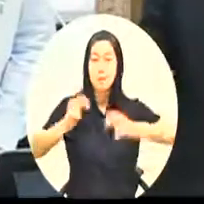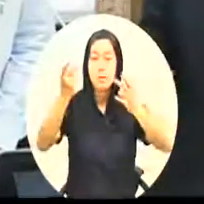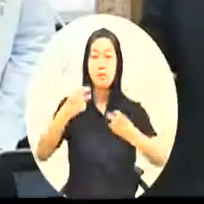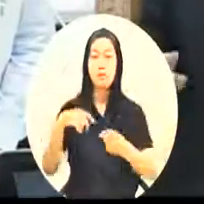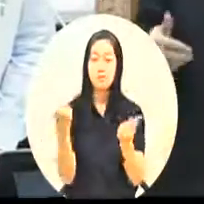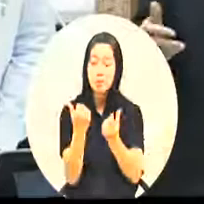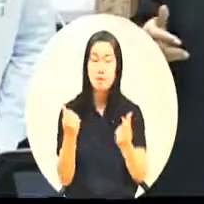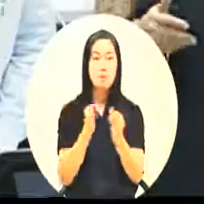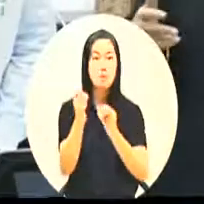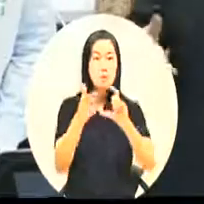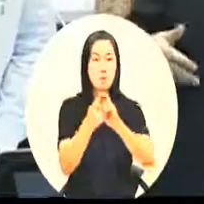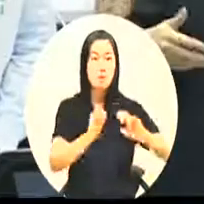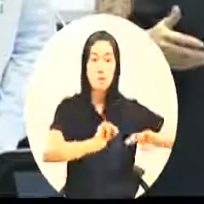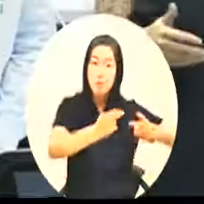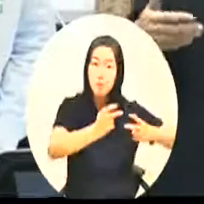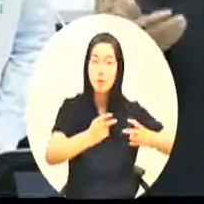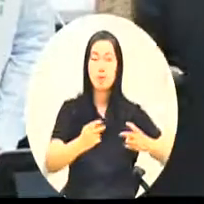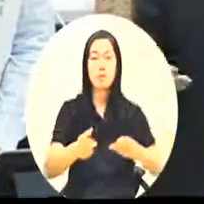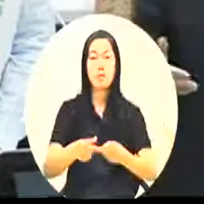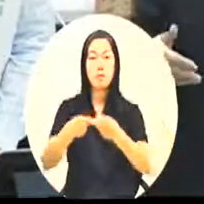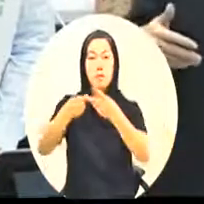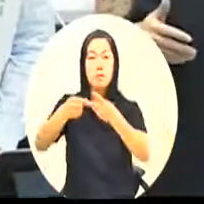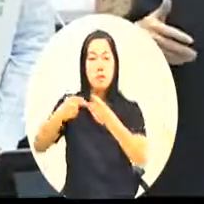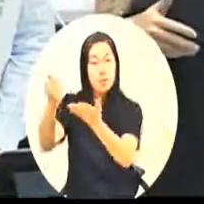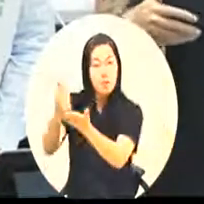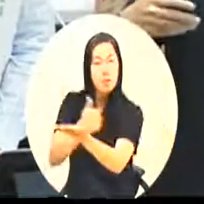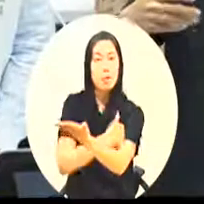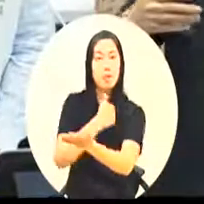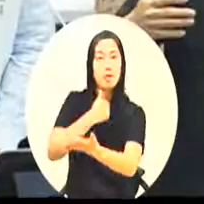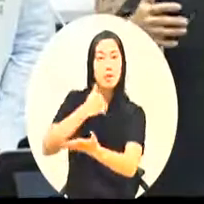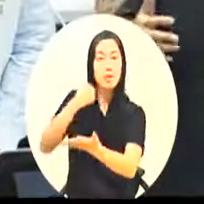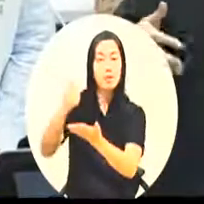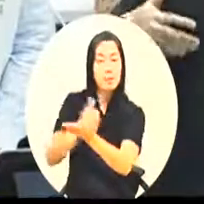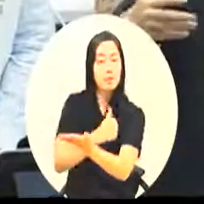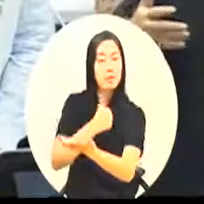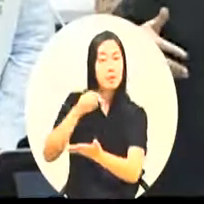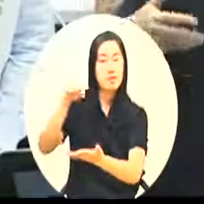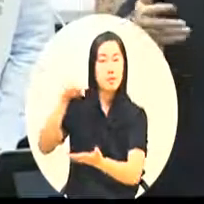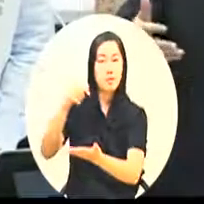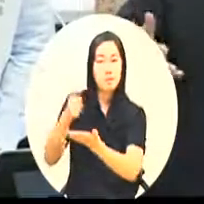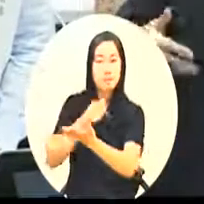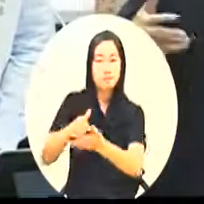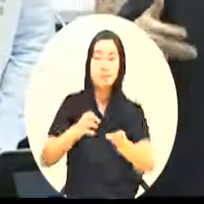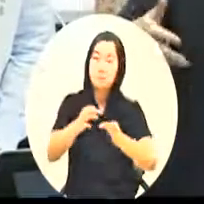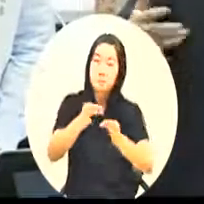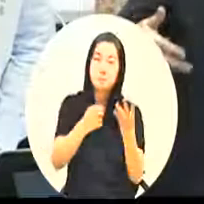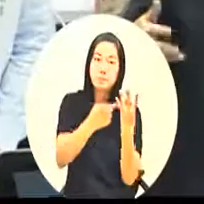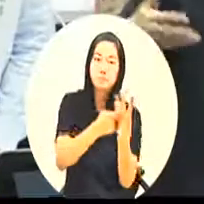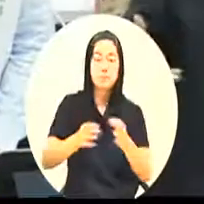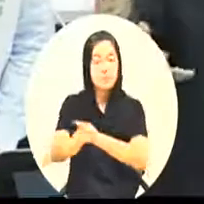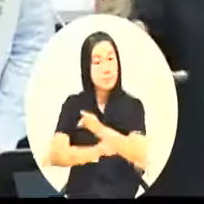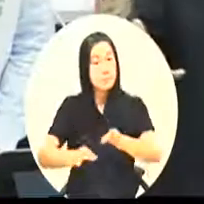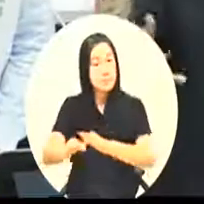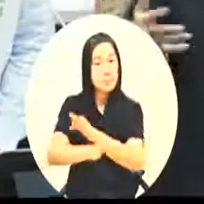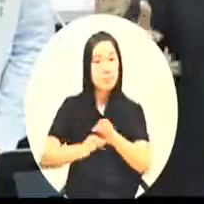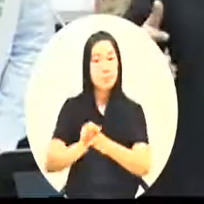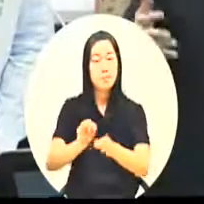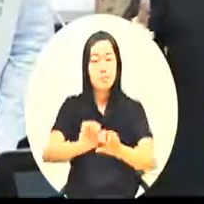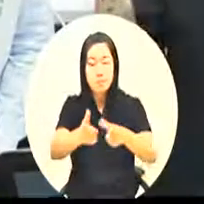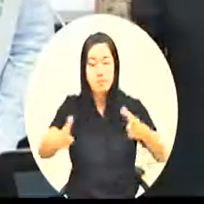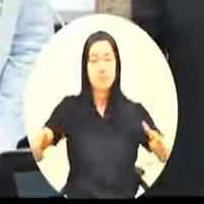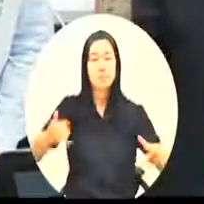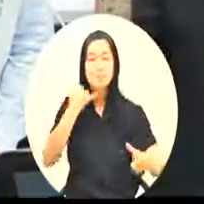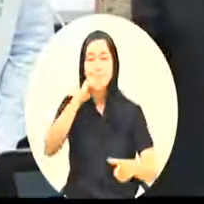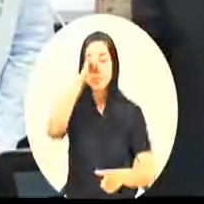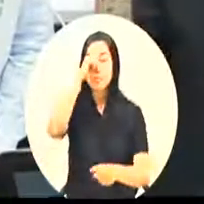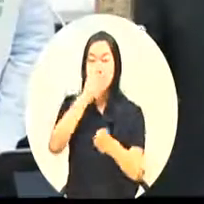区的改造，包含我们所引进的这一种商业经济的这种形态，希望能够